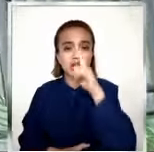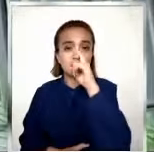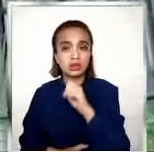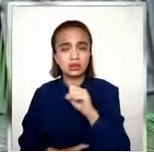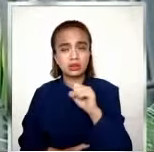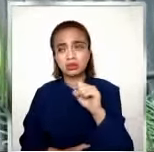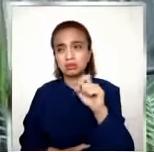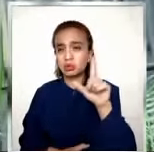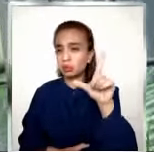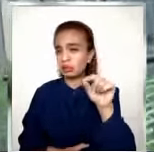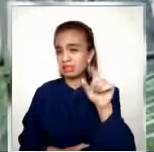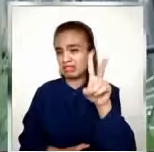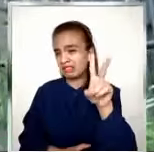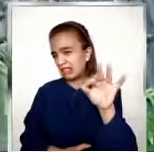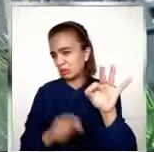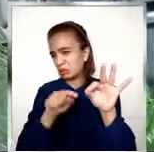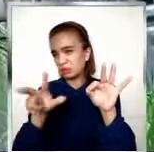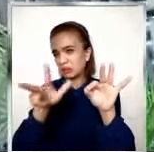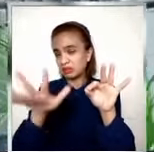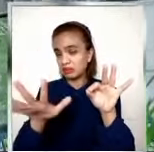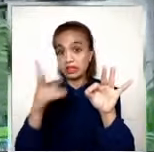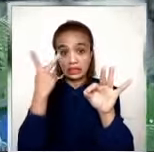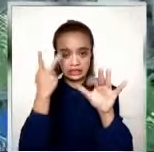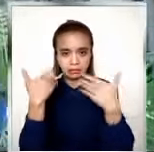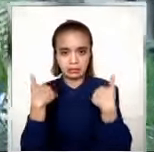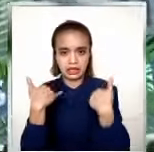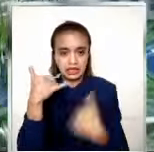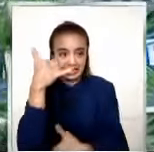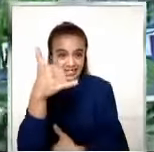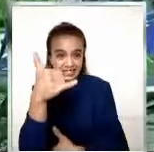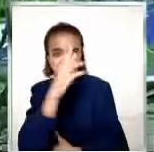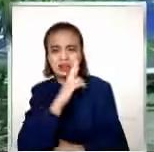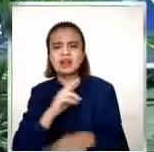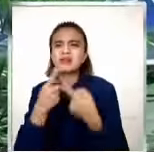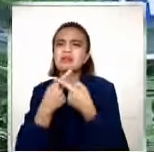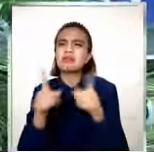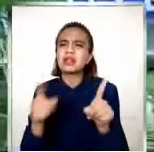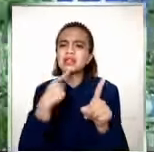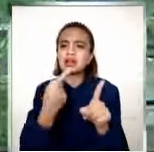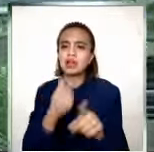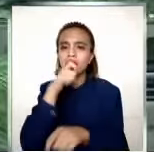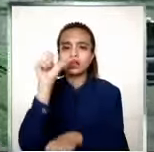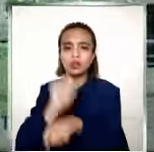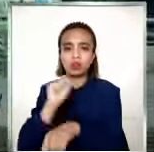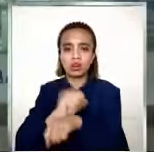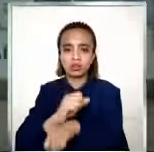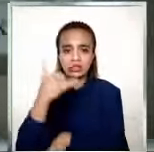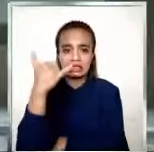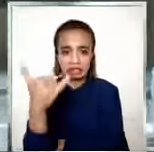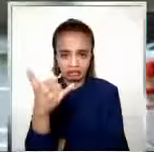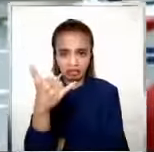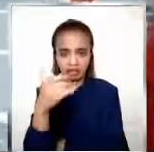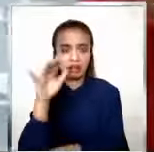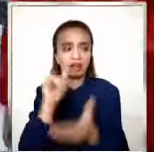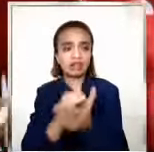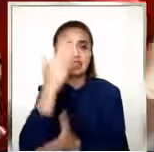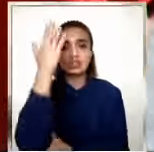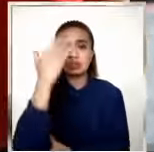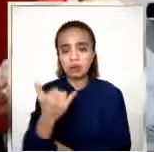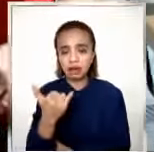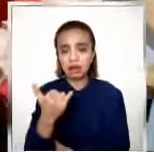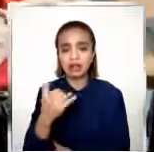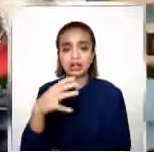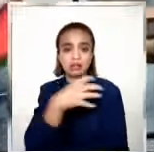makikita niyo po, may CCTV ang establishmento, ang kaso hindi raw ito gumagana. Kaya nakikipag-ugnayan na ang Poblacion Police